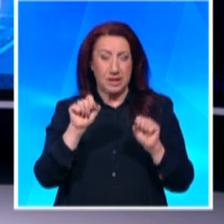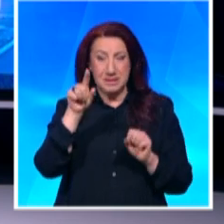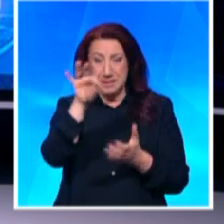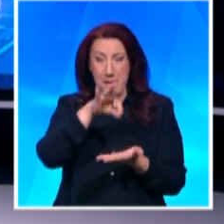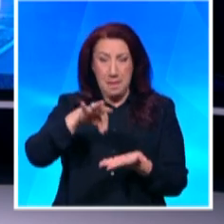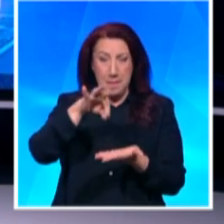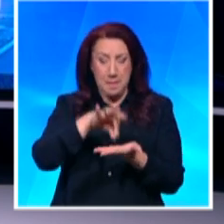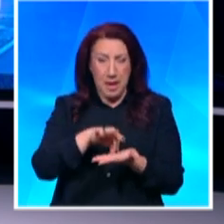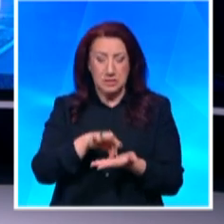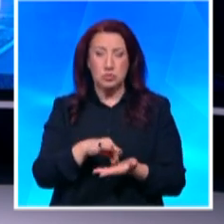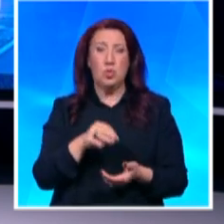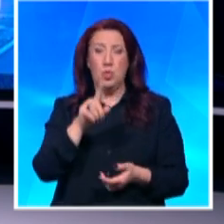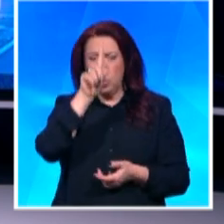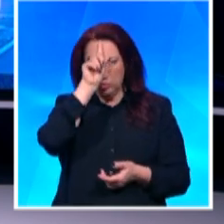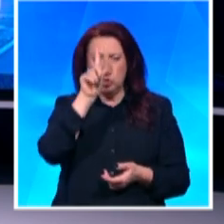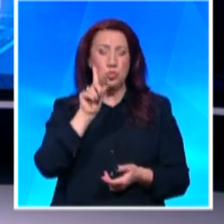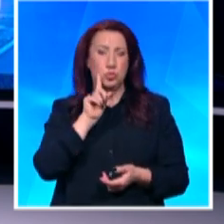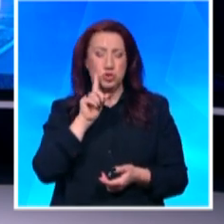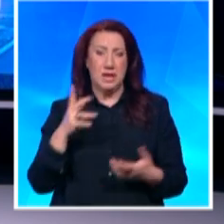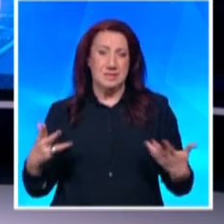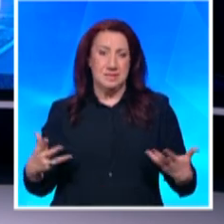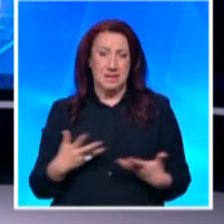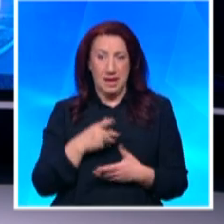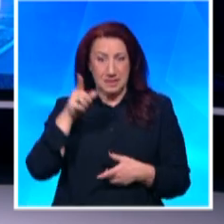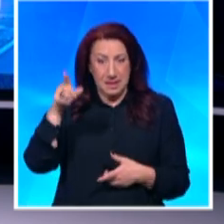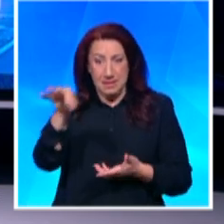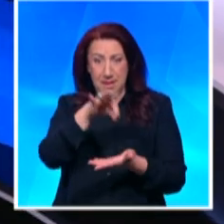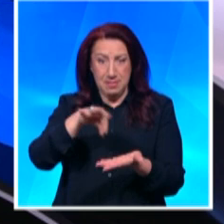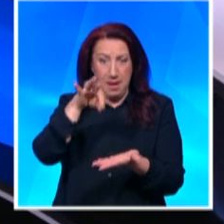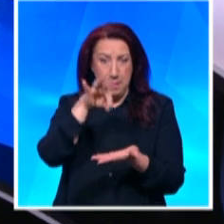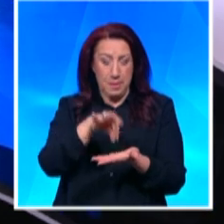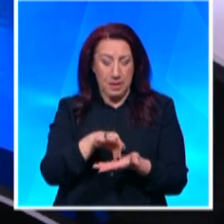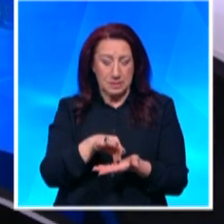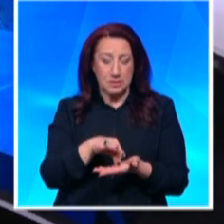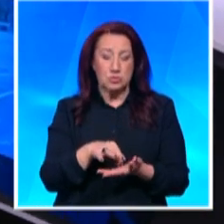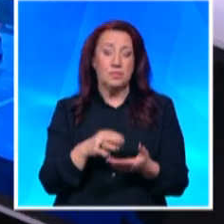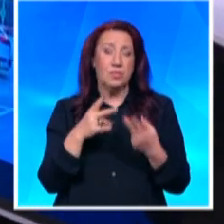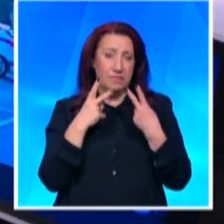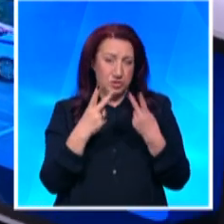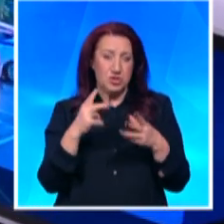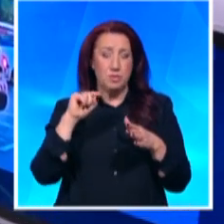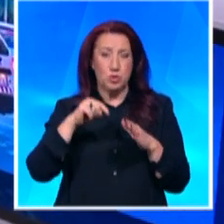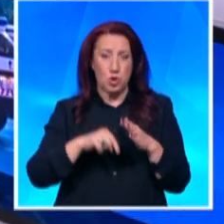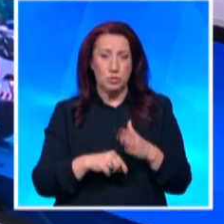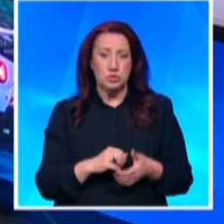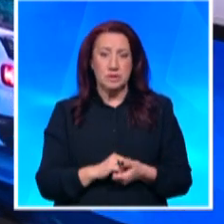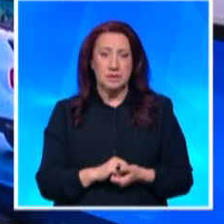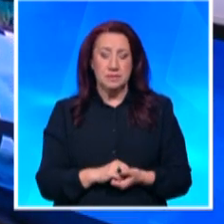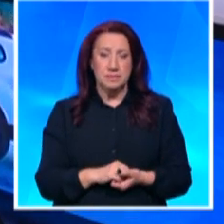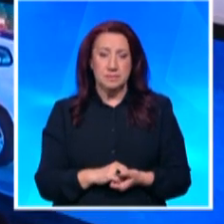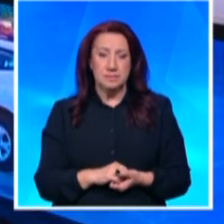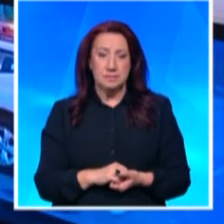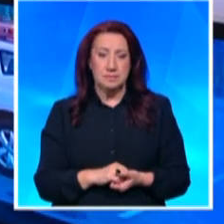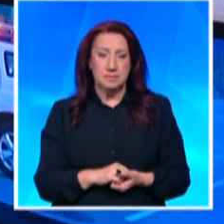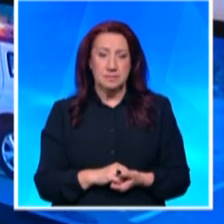от 18-годишен шофьор на пешеходна пътека на булеварда. Ивелина Драгнева е на мястото. Здравей, Ивелина. Днес по някои